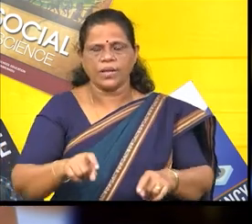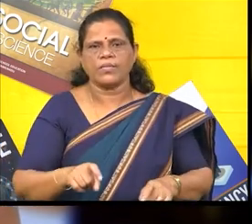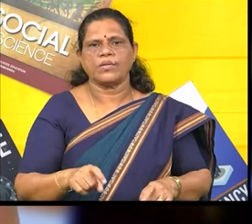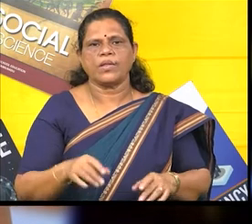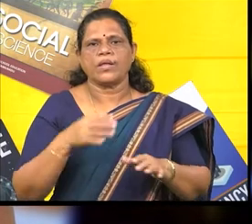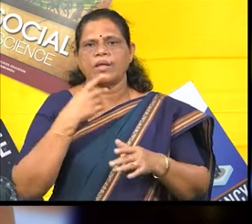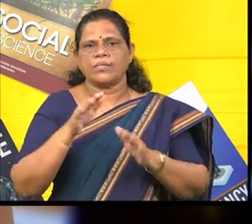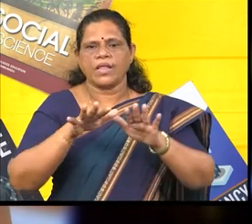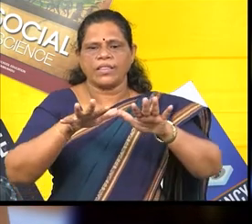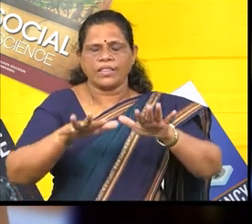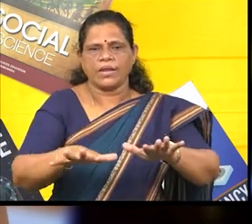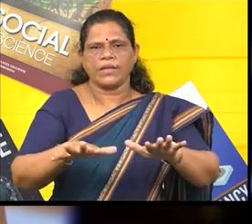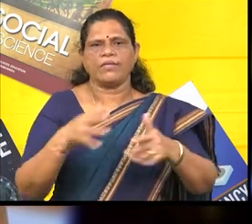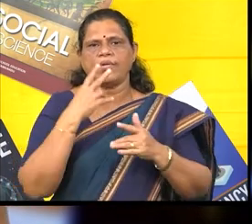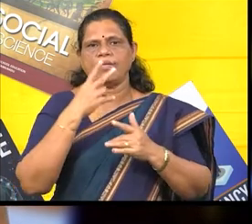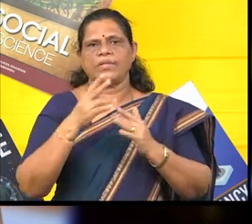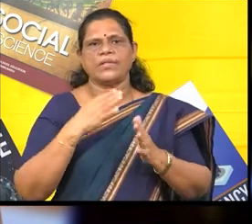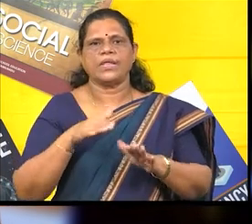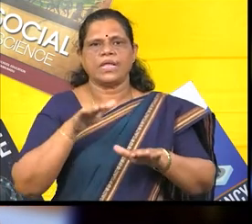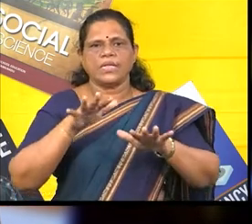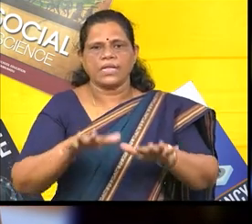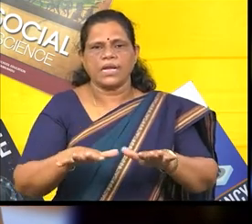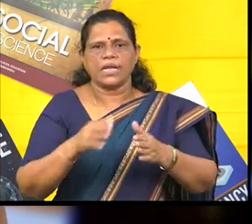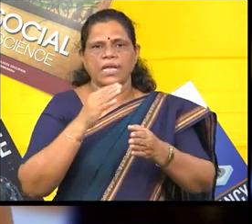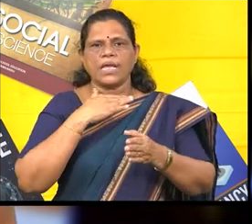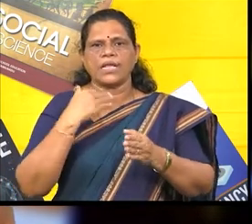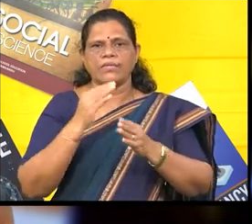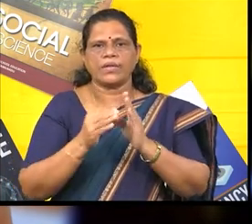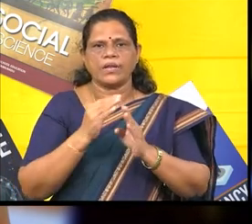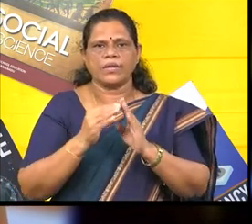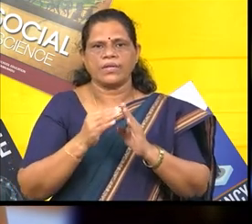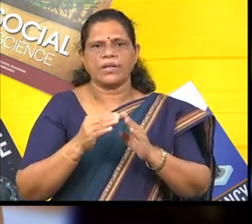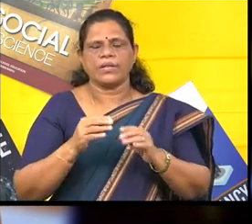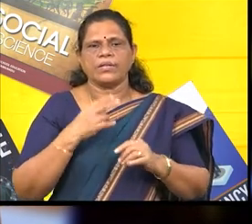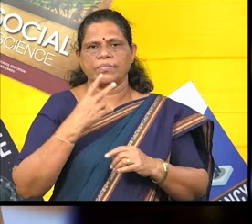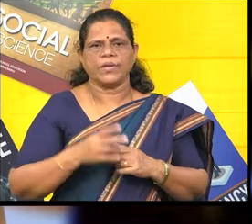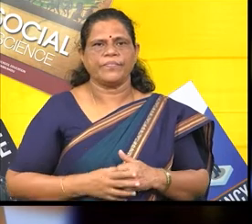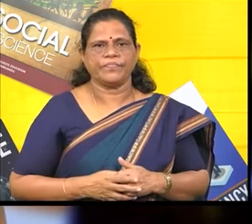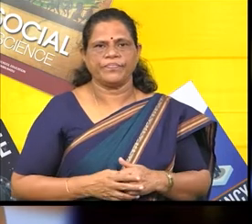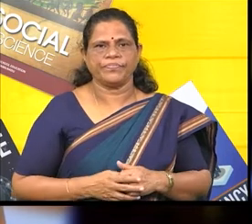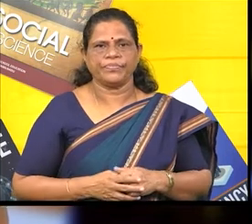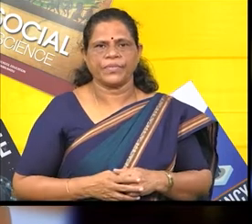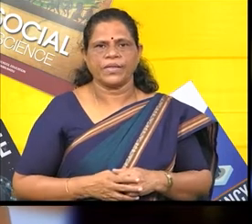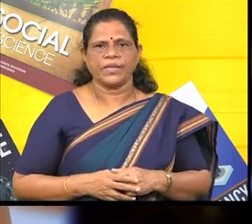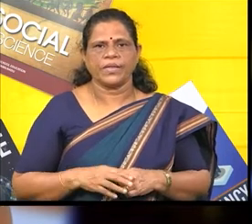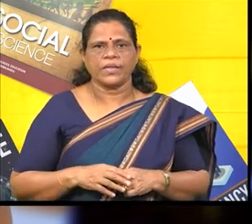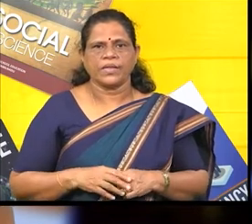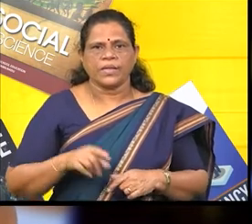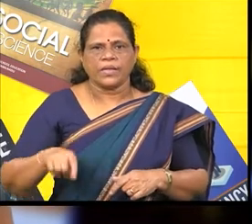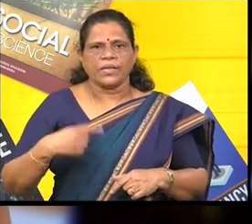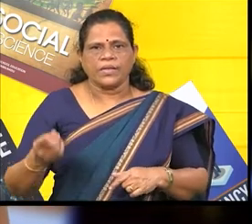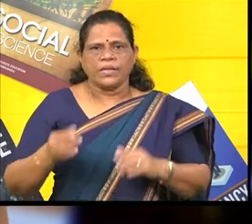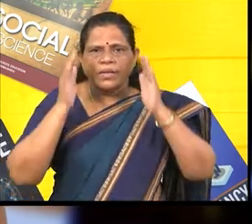பிரிவு தான் தடயவியல் வேதியியல்னு சொல்லுவோம். இது தடய அறிவியலுடைய ஒரு பிரிவு தான் தடயவியல் வேதியியல் அப்படின்னு சொல்லுவோம்.